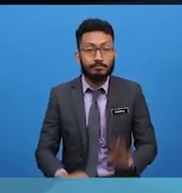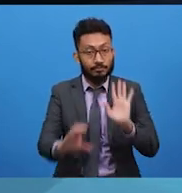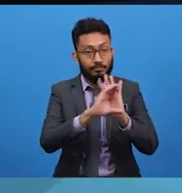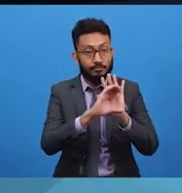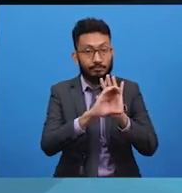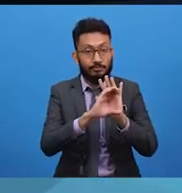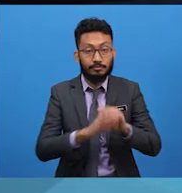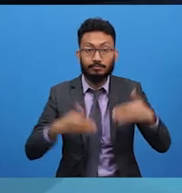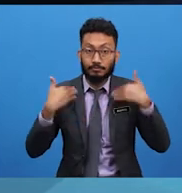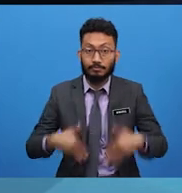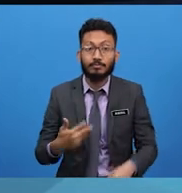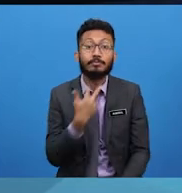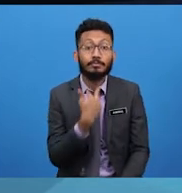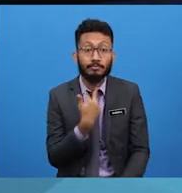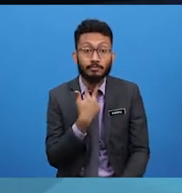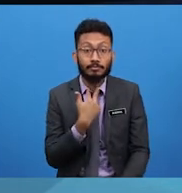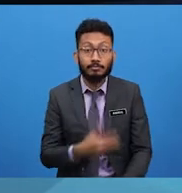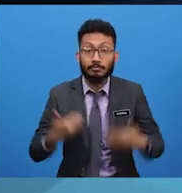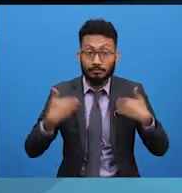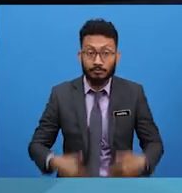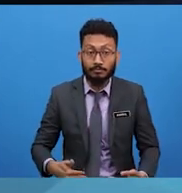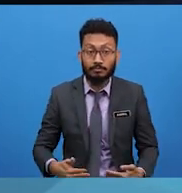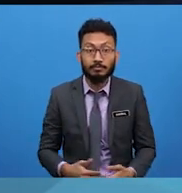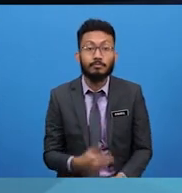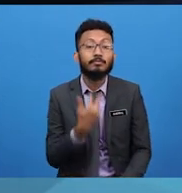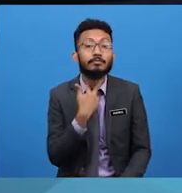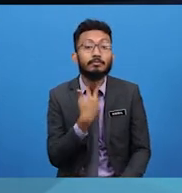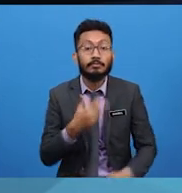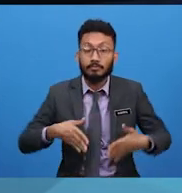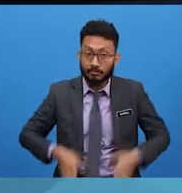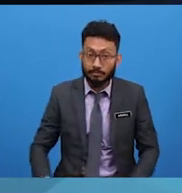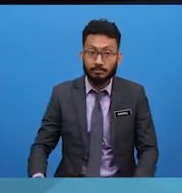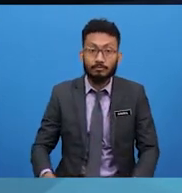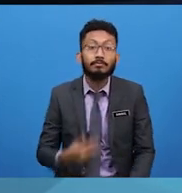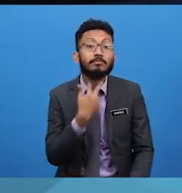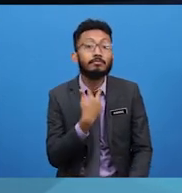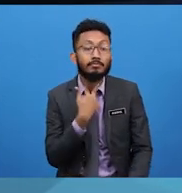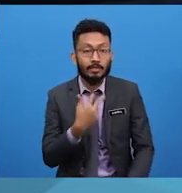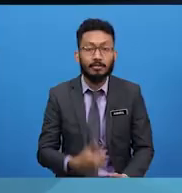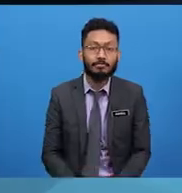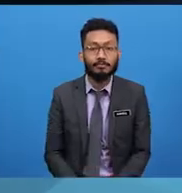gaun hamil, blaus hamil dan seluar hamil.